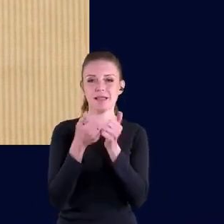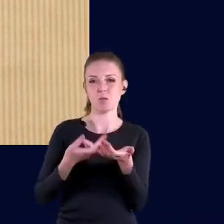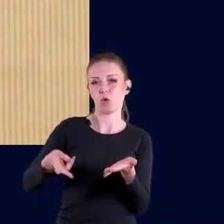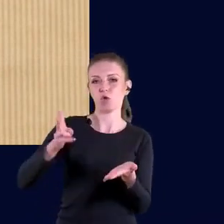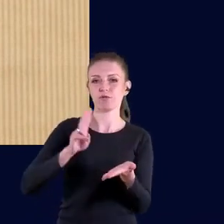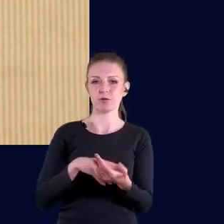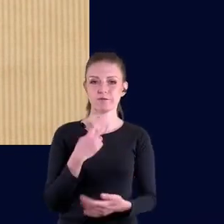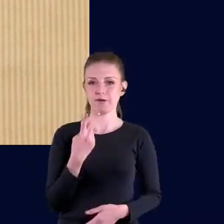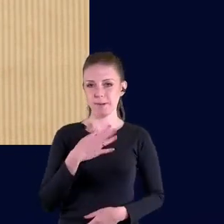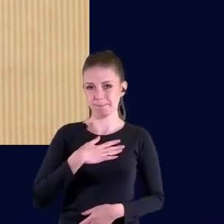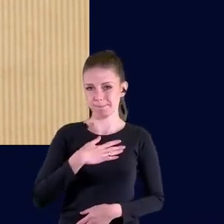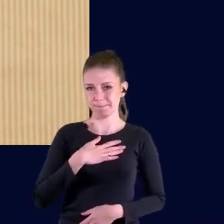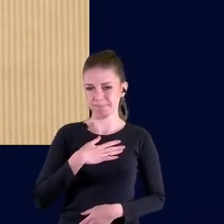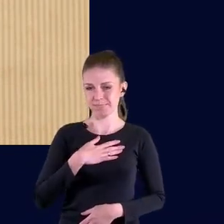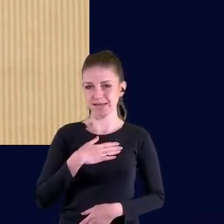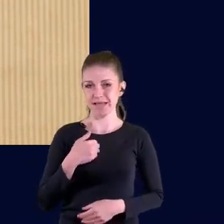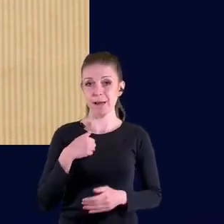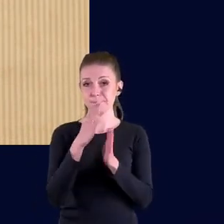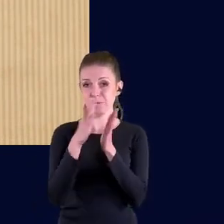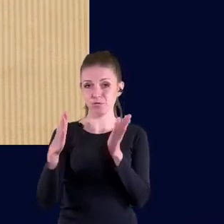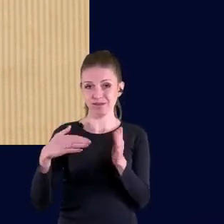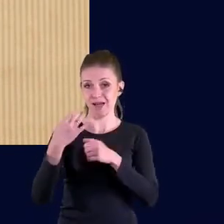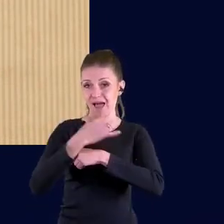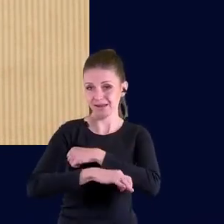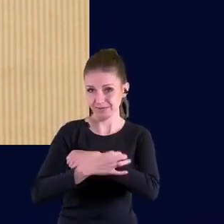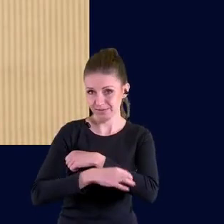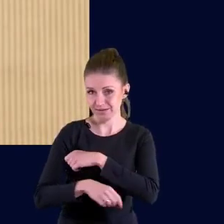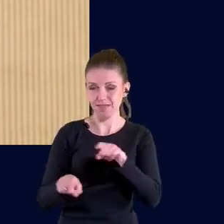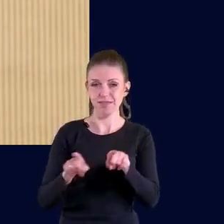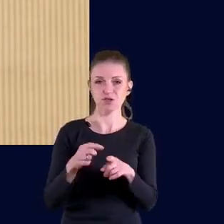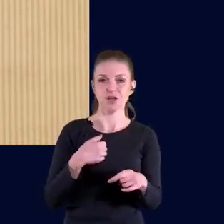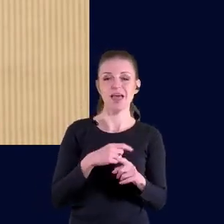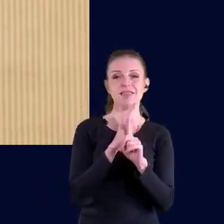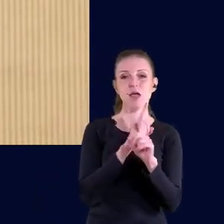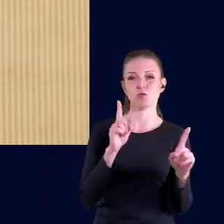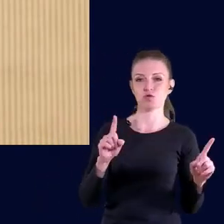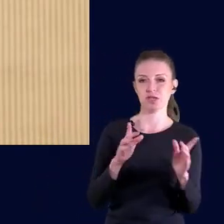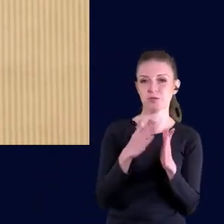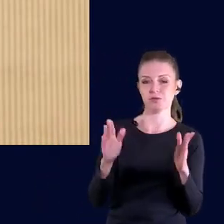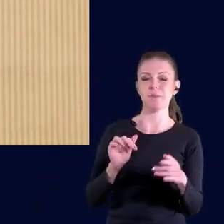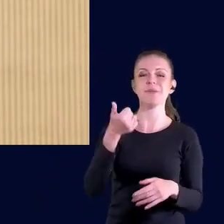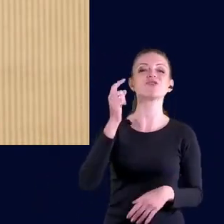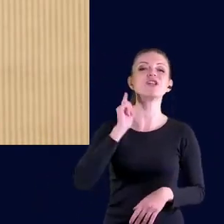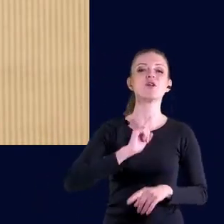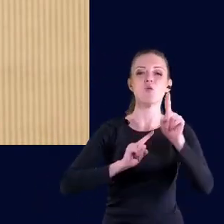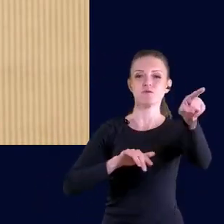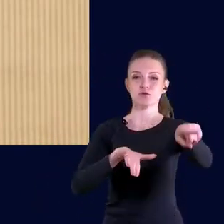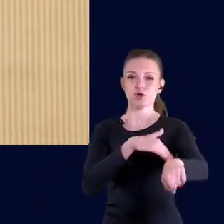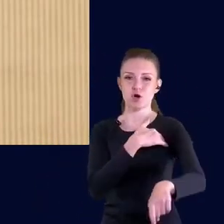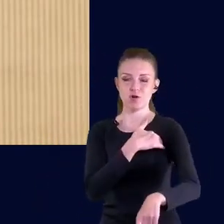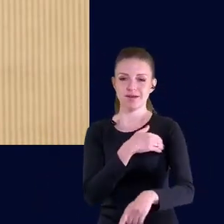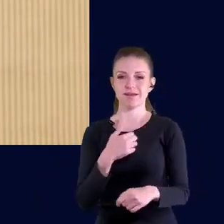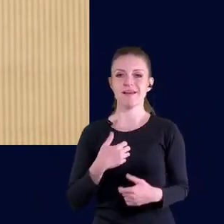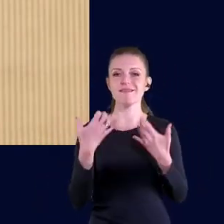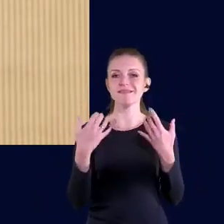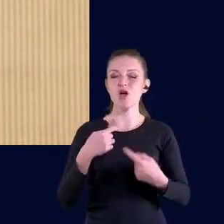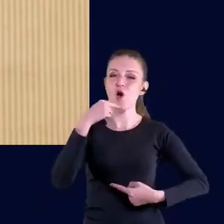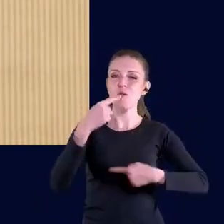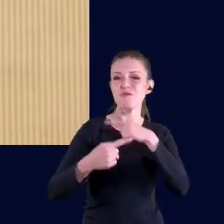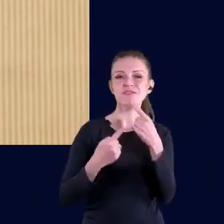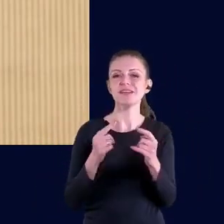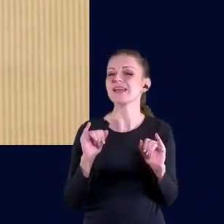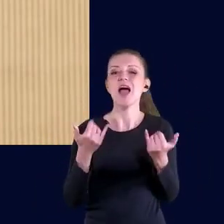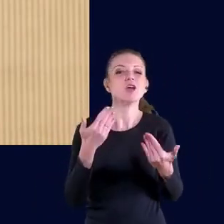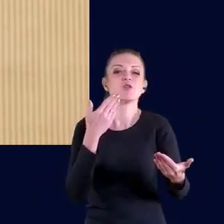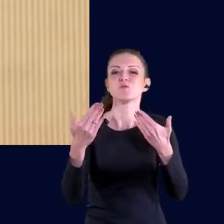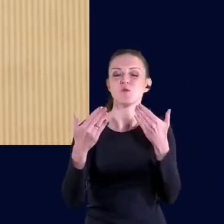jestem bibliotekarzem akademickim a również jestem nauczycielem bibliotekarzem w pierwszym liceum i chciałam państwu tutaj powiedzieć w